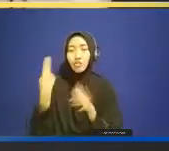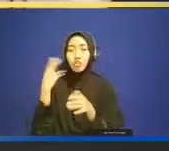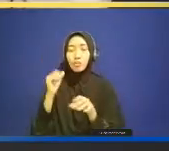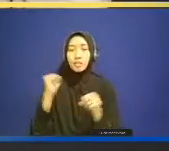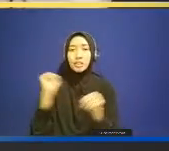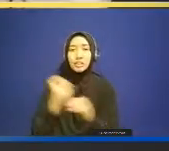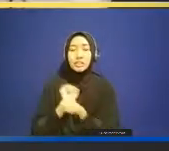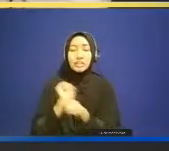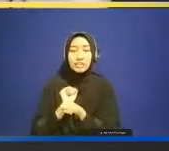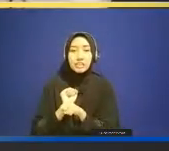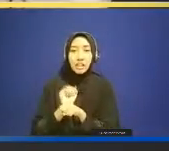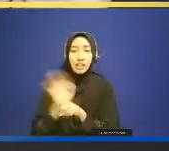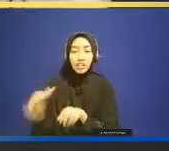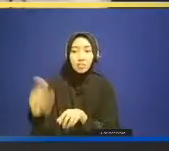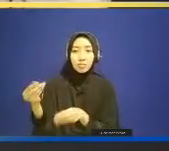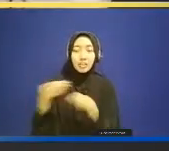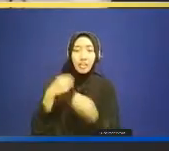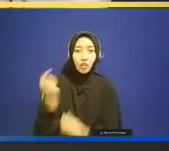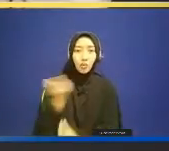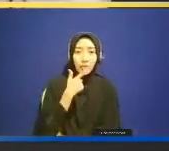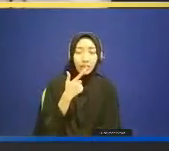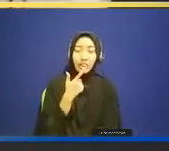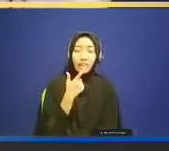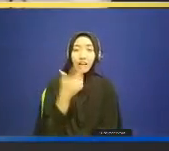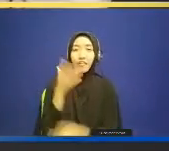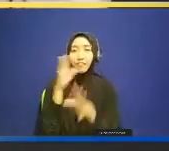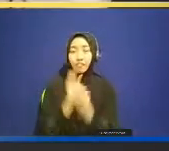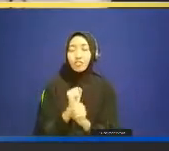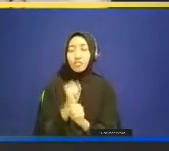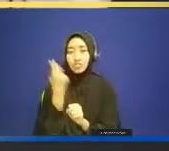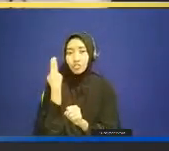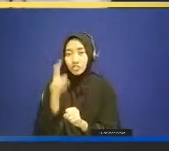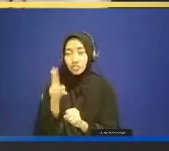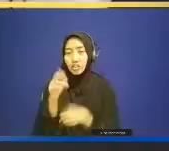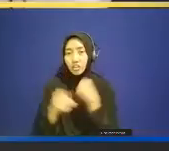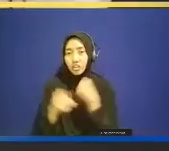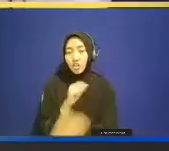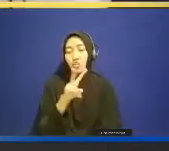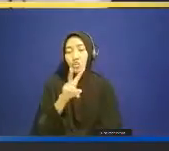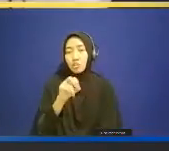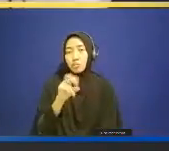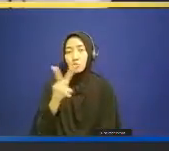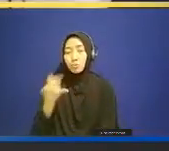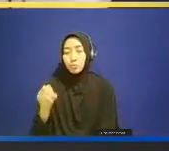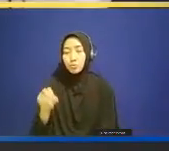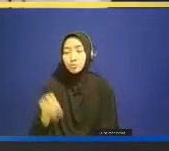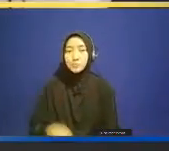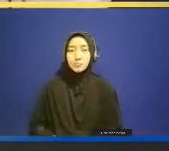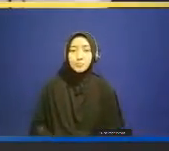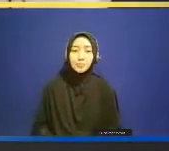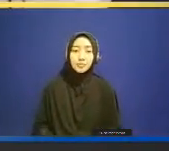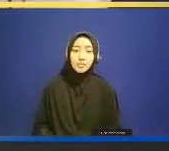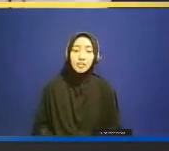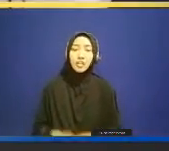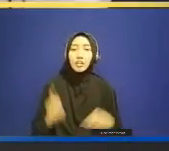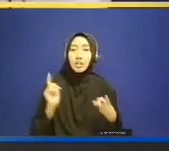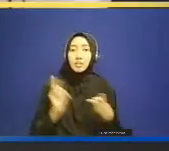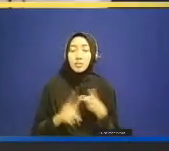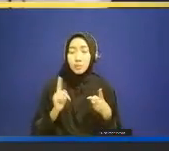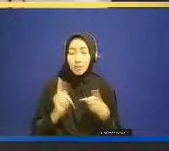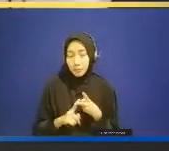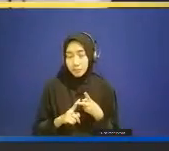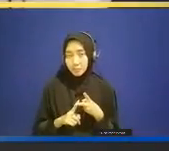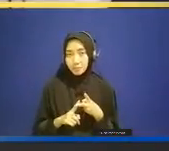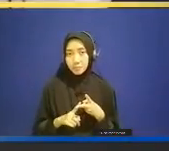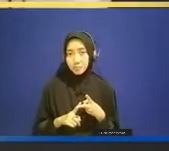penyediaan obat-obatan itu tetap menjadi fokus untuk Tahun 2022 yang kedua itu